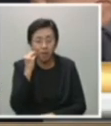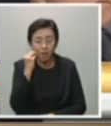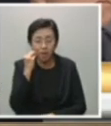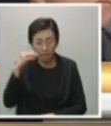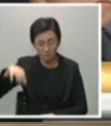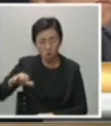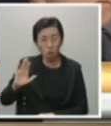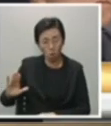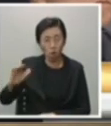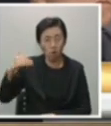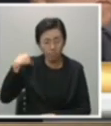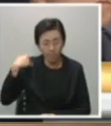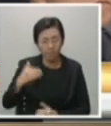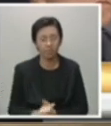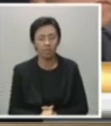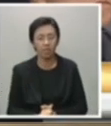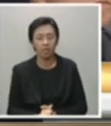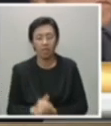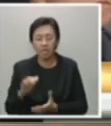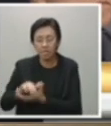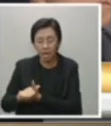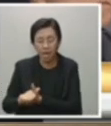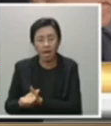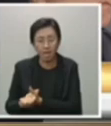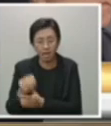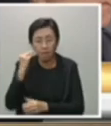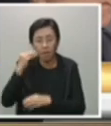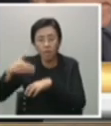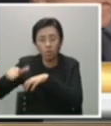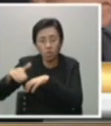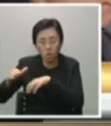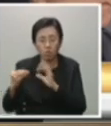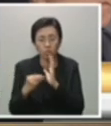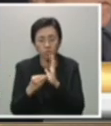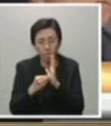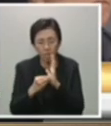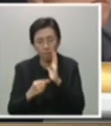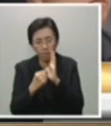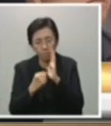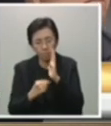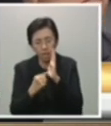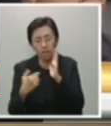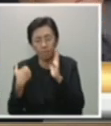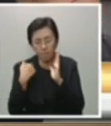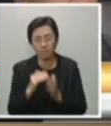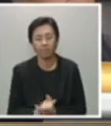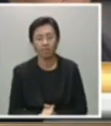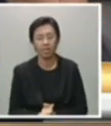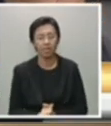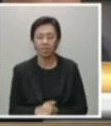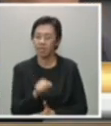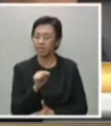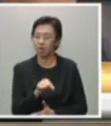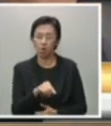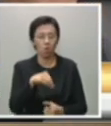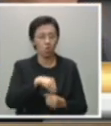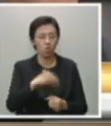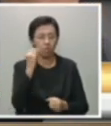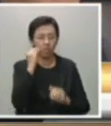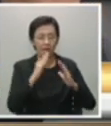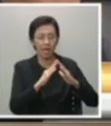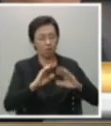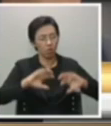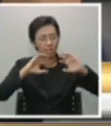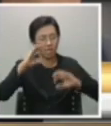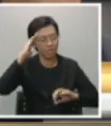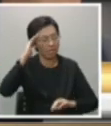ของตัวเองหรือของคู่สมรสอยู่ในกรุงเทพหรือปริมณฑลผู้นั้นไม่มีสิทธิ์อาศัยในบ้านพักของท